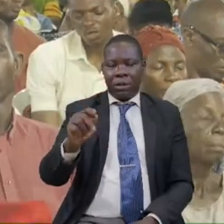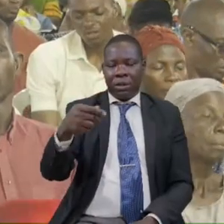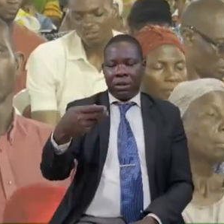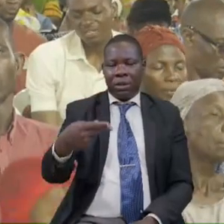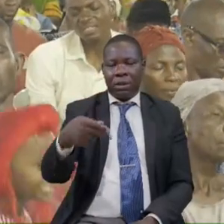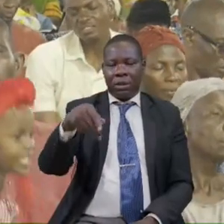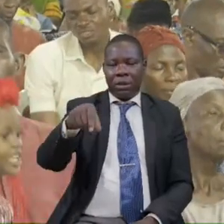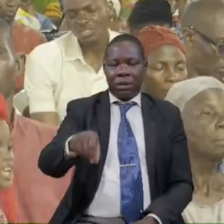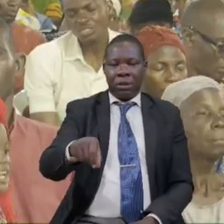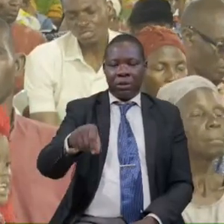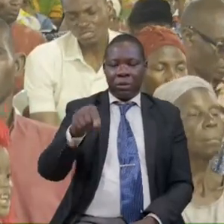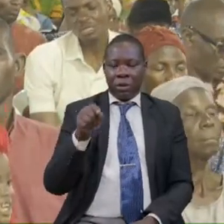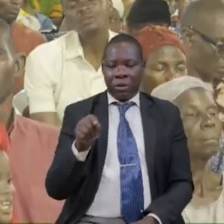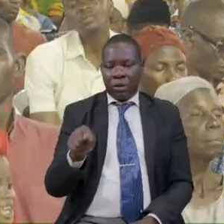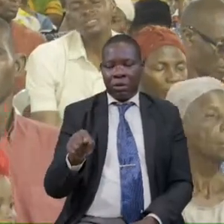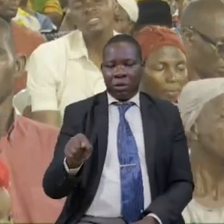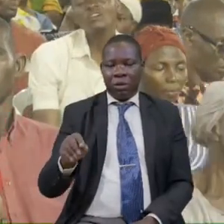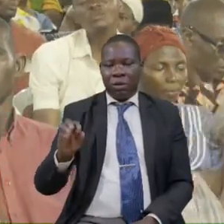gckhq.org/connect.